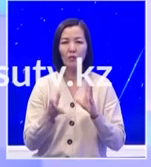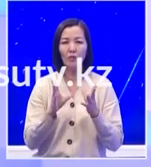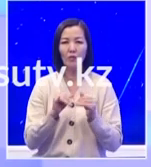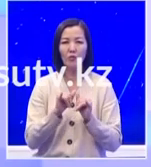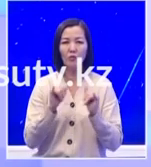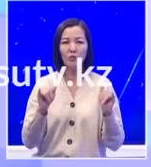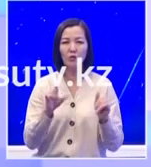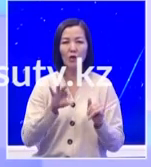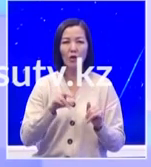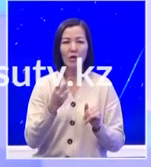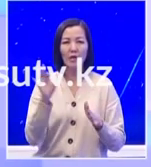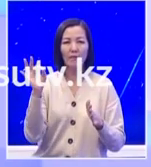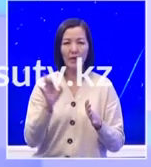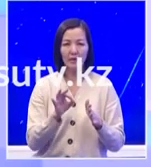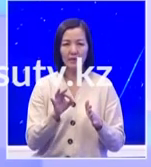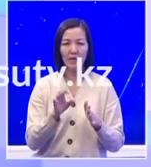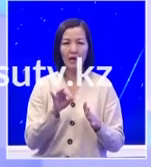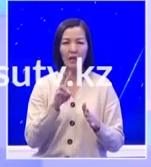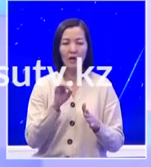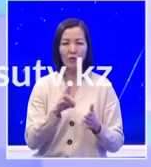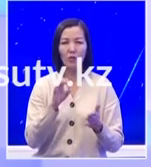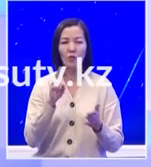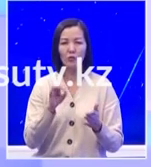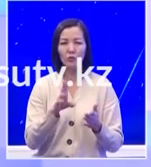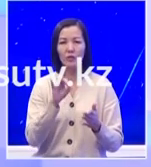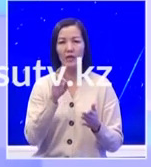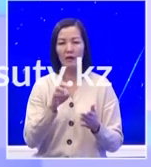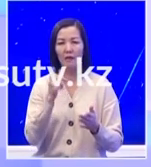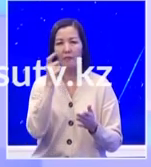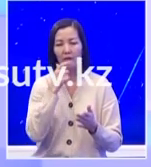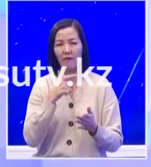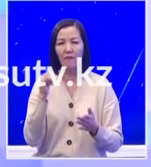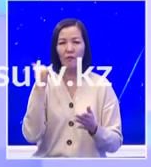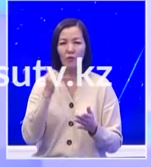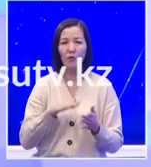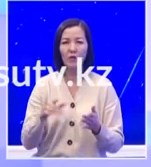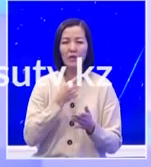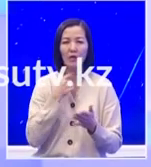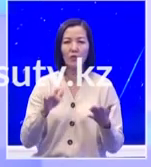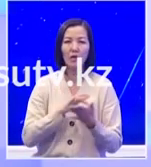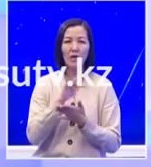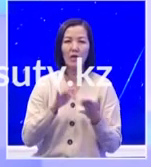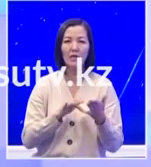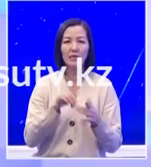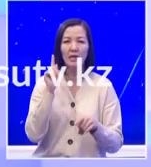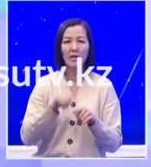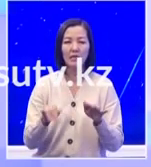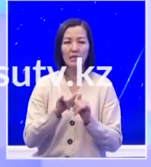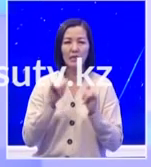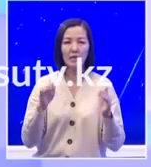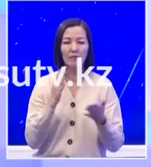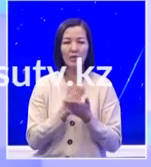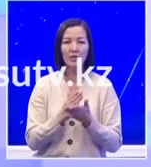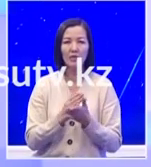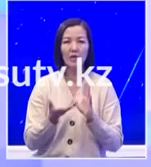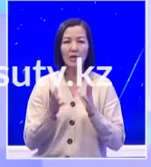қарқаны 2% деңгейде тұр. Алакөл, Көксу, Сарқан, Панфилов, Ұйғыр аудандарымен Талдықорған қаласында індет тез тарап жатыр. Жалпы